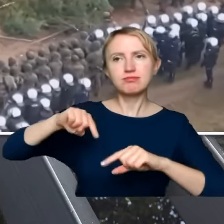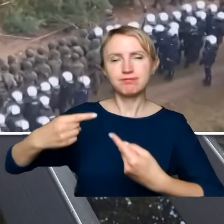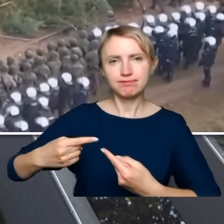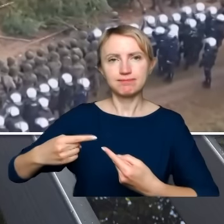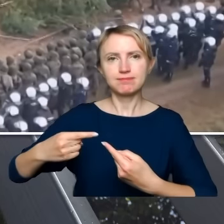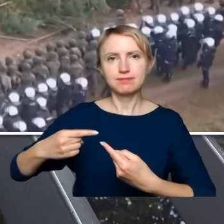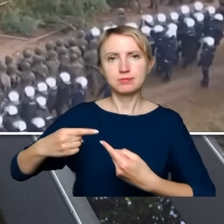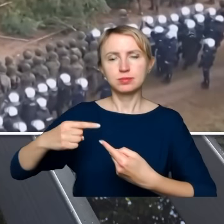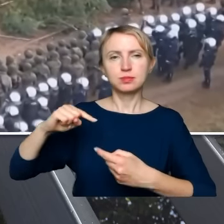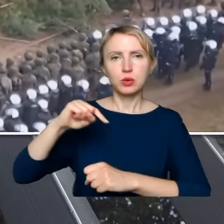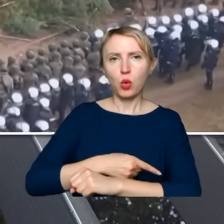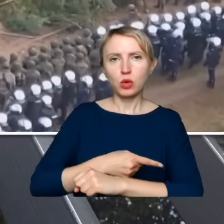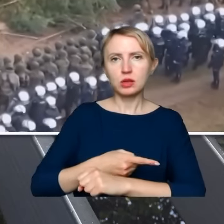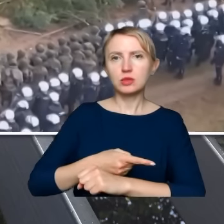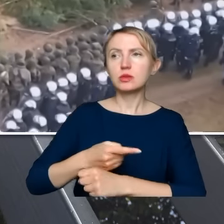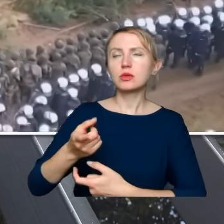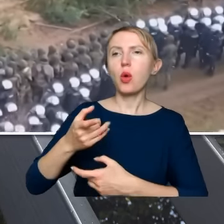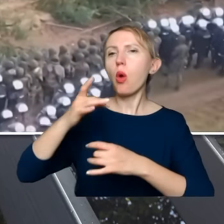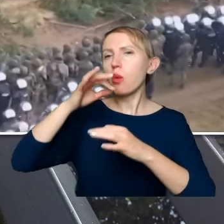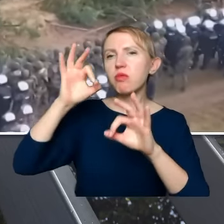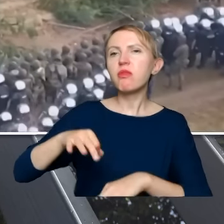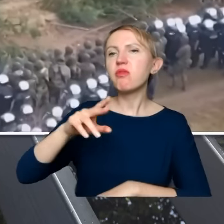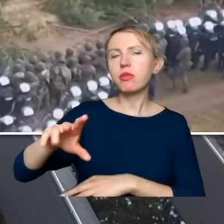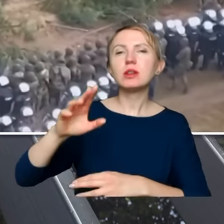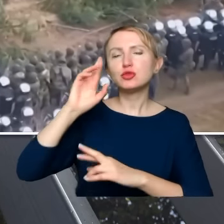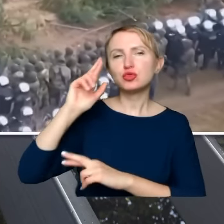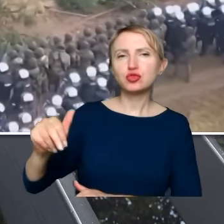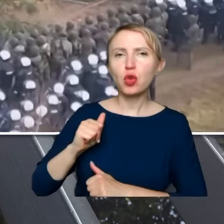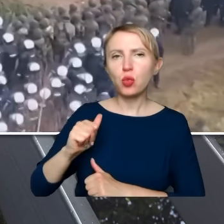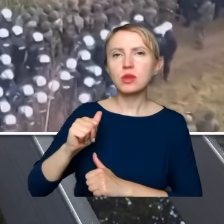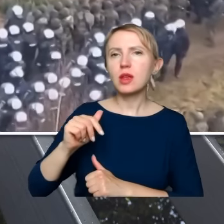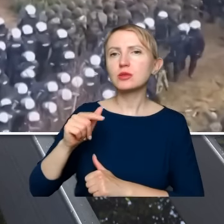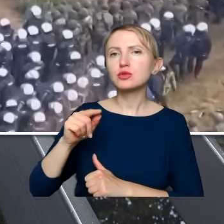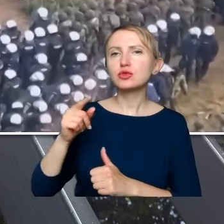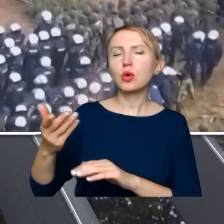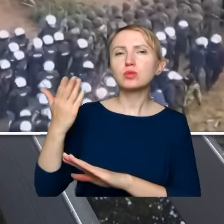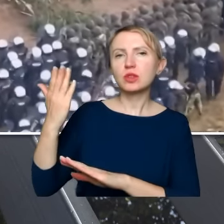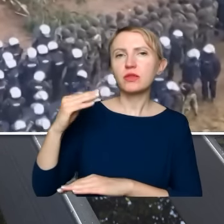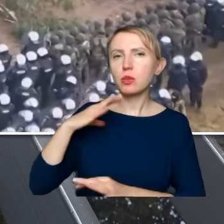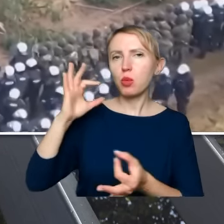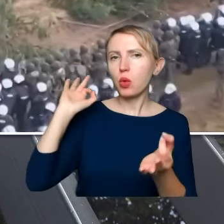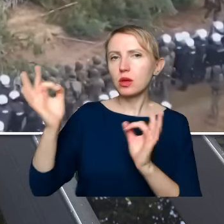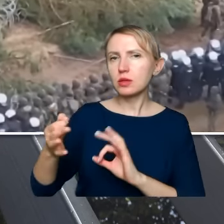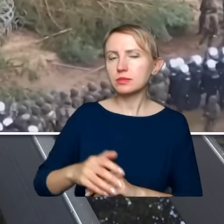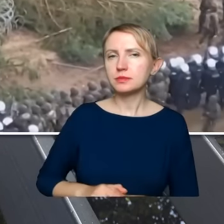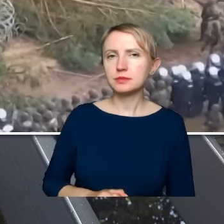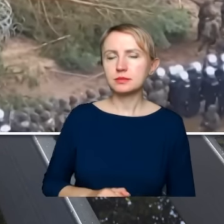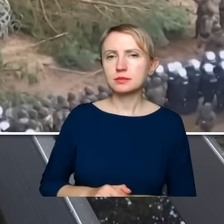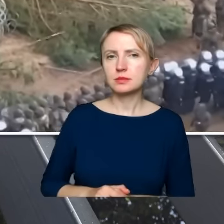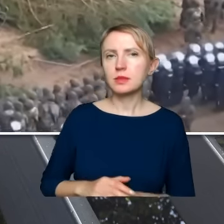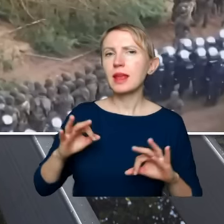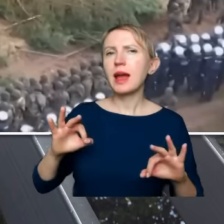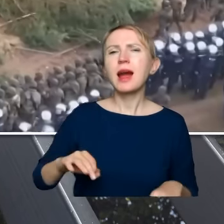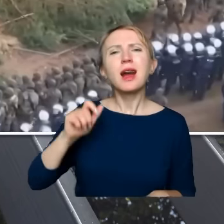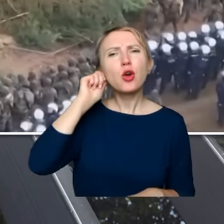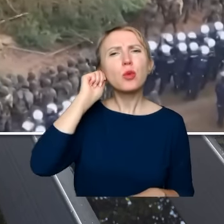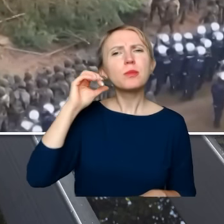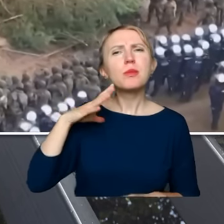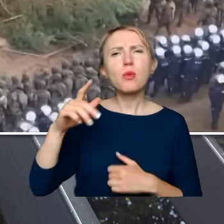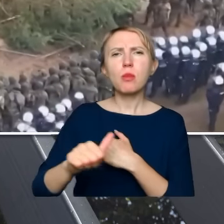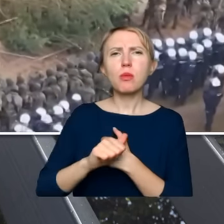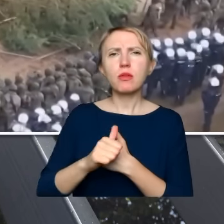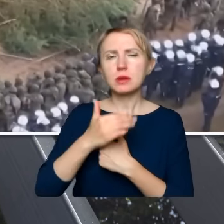dalej obarczać żołnierzy i rozsyła takie informacje, to jest przed chwili, że między innymi to ta pani, która doprowadziła do